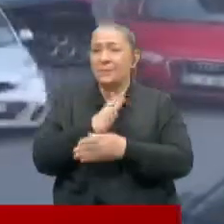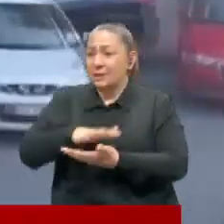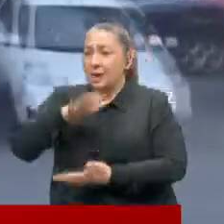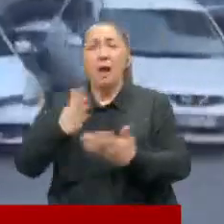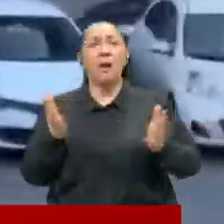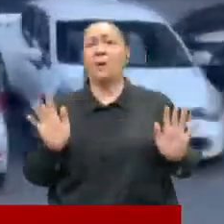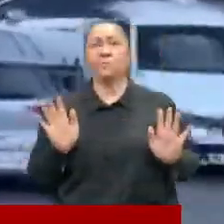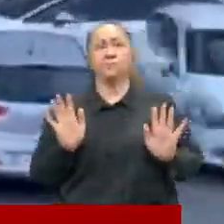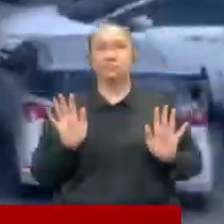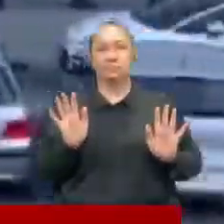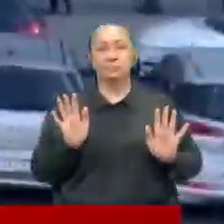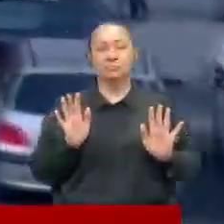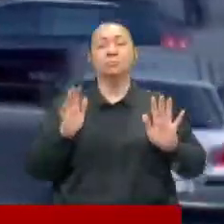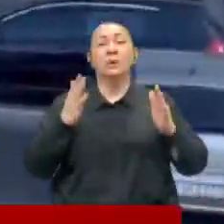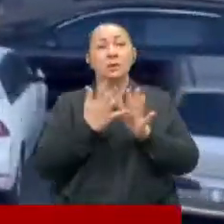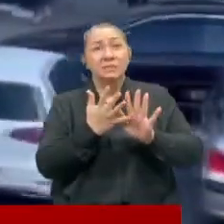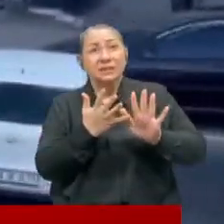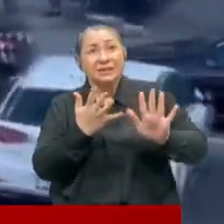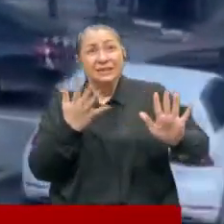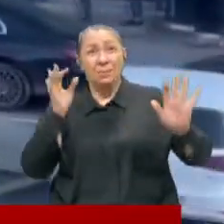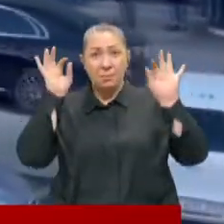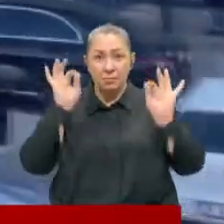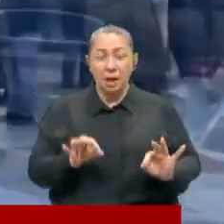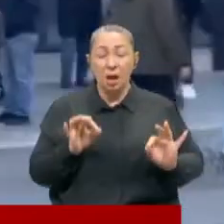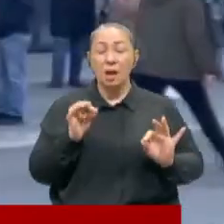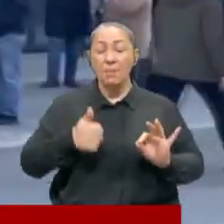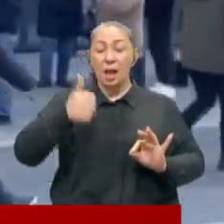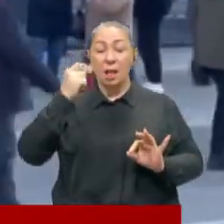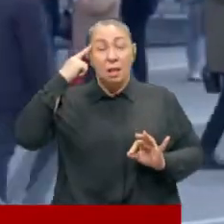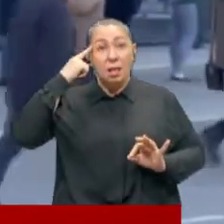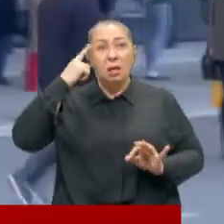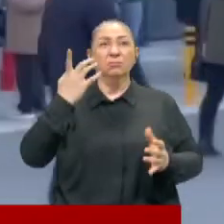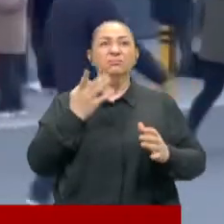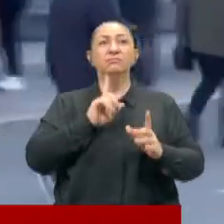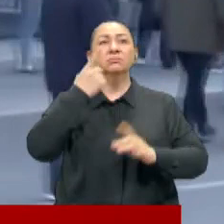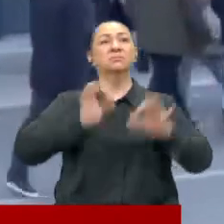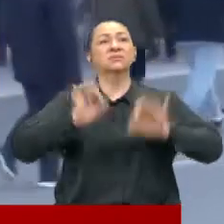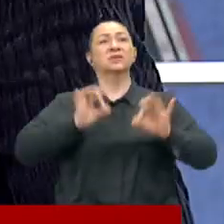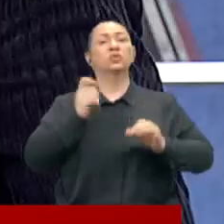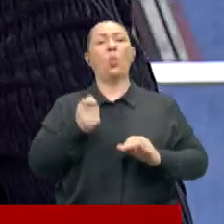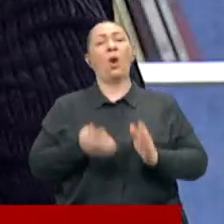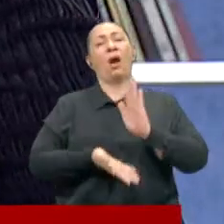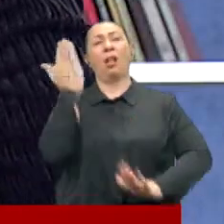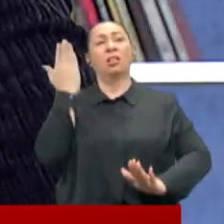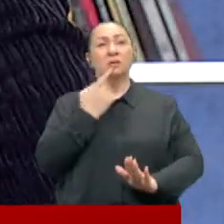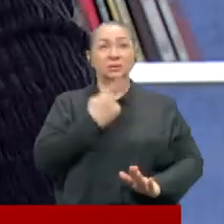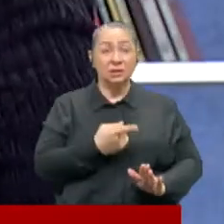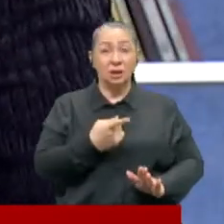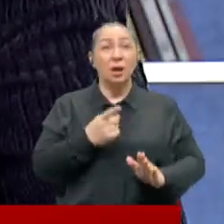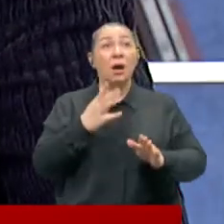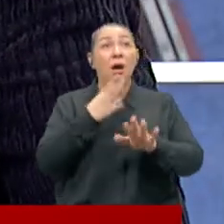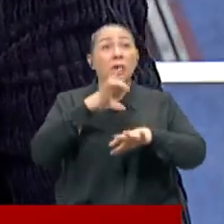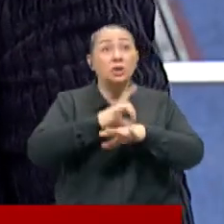yani ki tutuklandı uyruklar uzayınca da bakanlık formül olarak test sorumluluğunu kaldırmayı seçti hastaneler